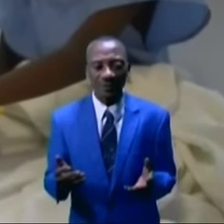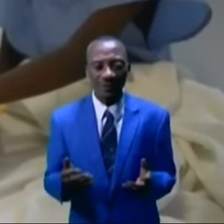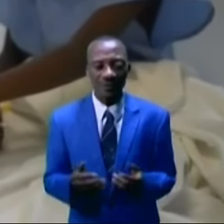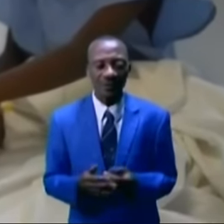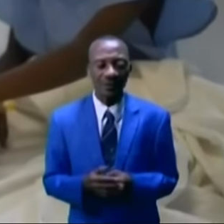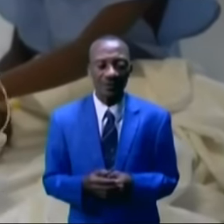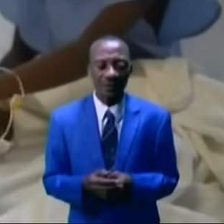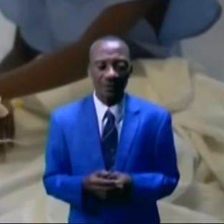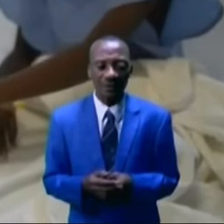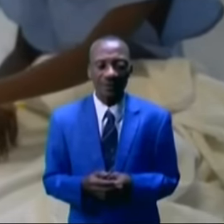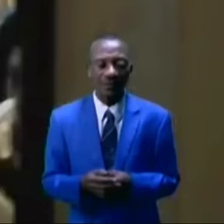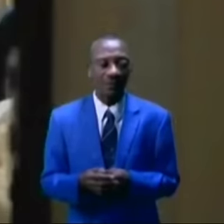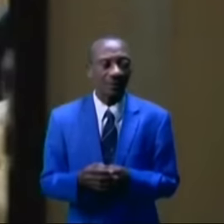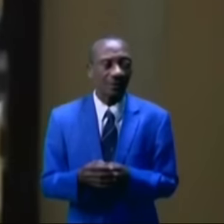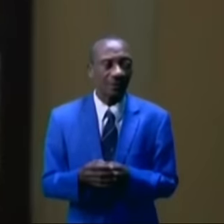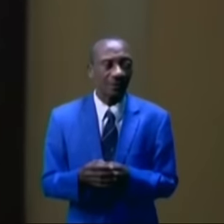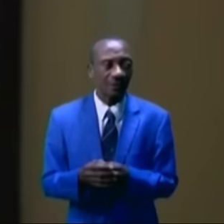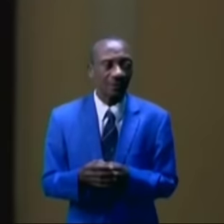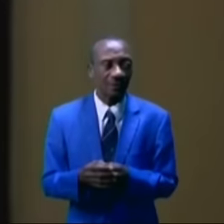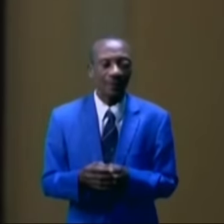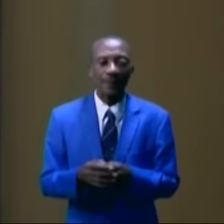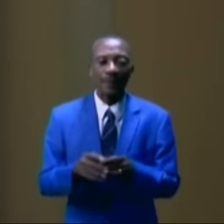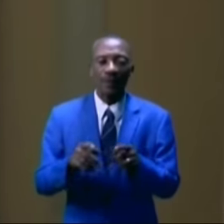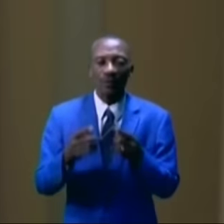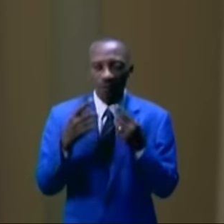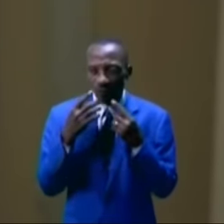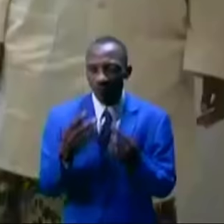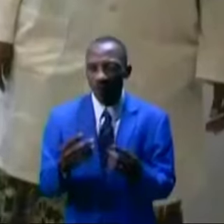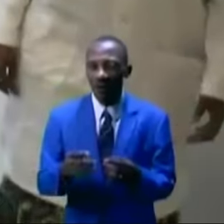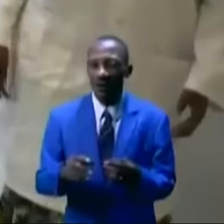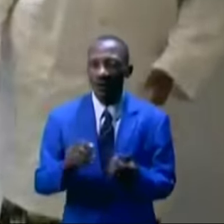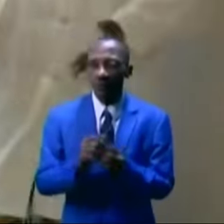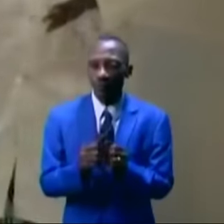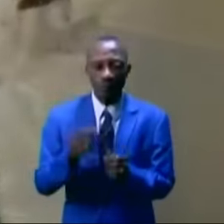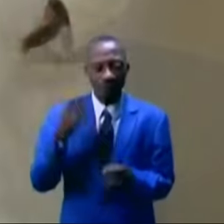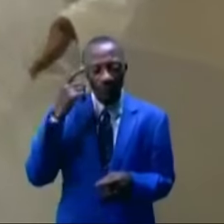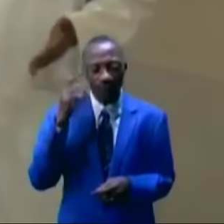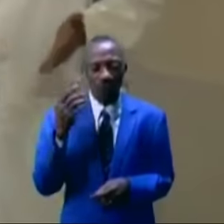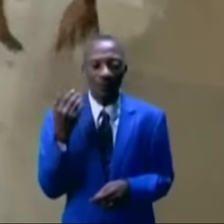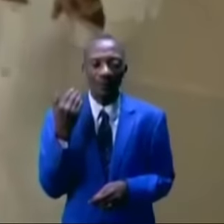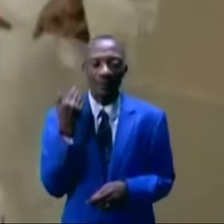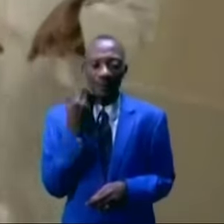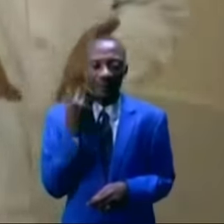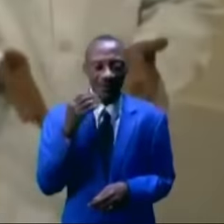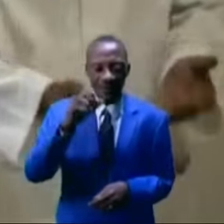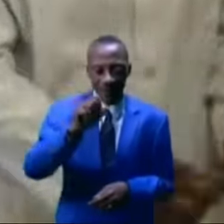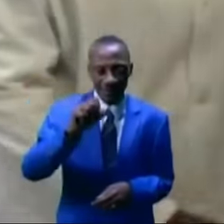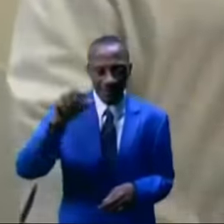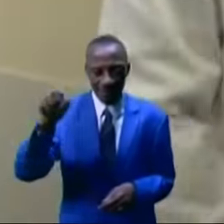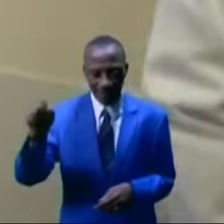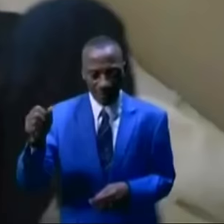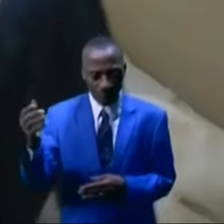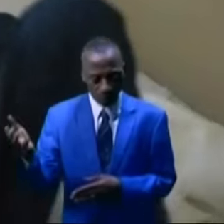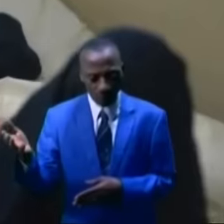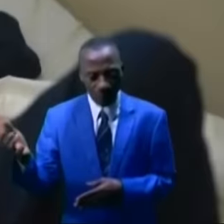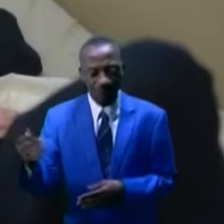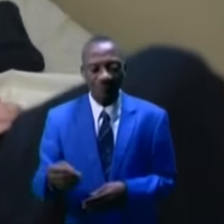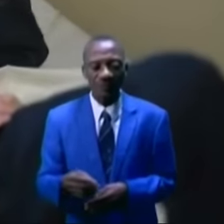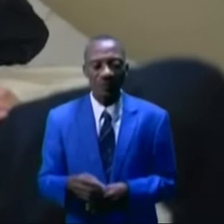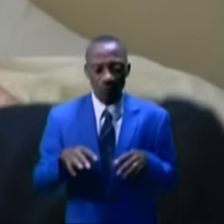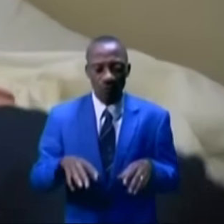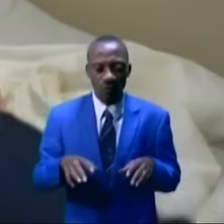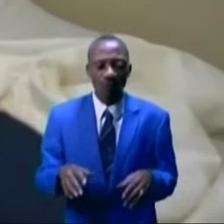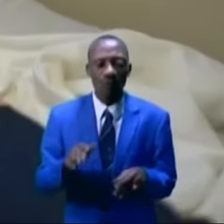l'opinion l'existence des drépanocytaires et l'urgence de sensibiliser sur la maladie. Des soins spécialisés